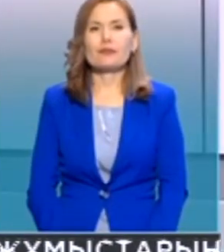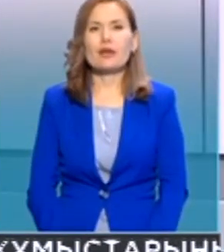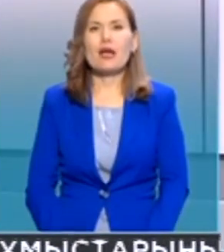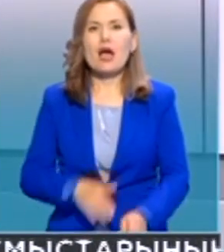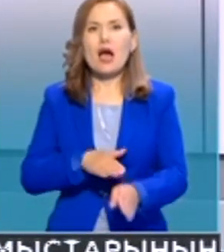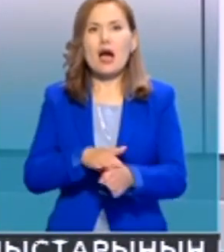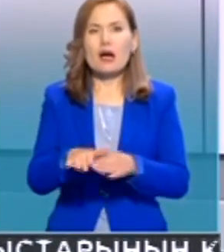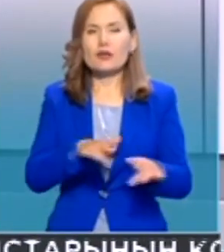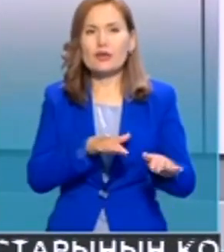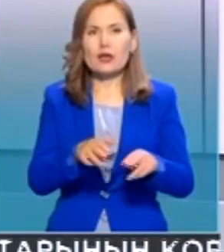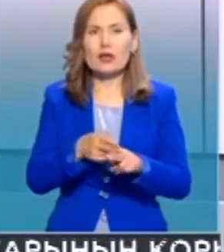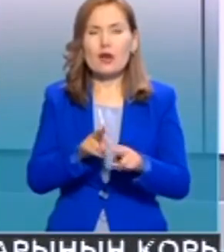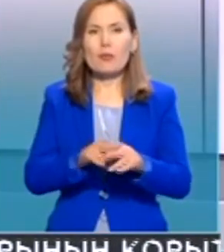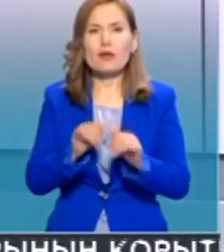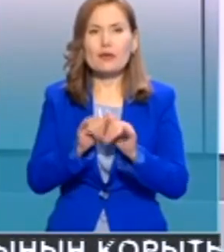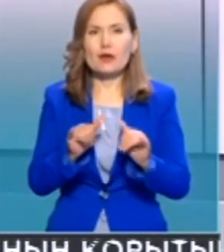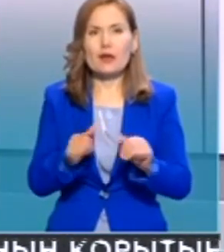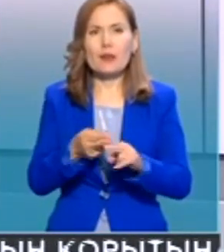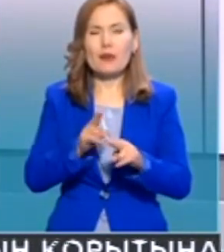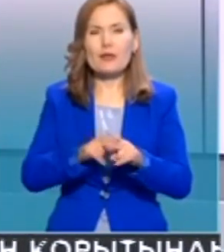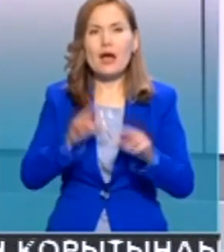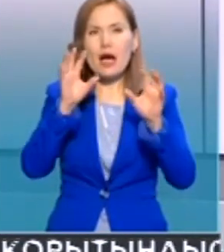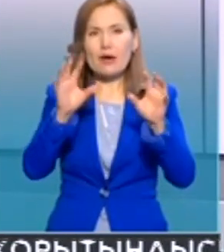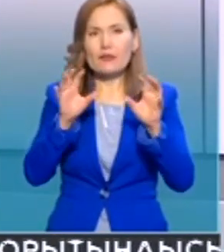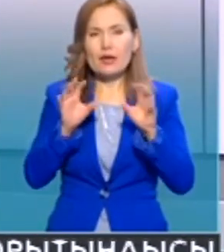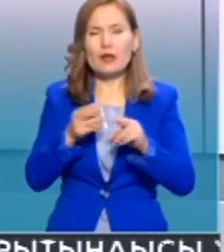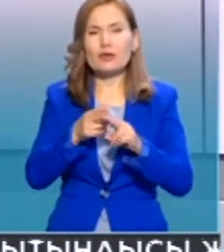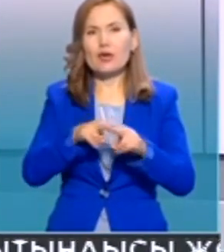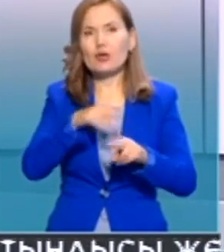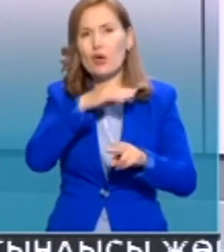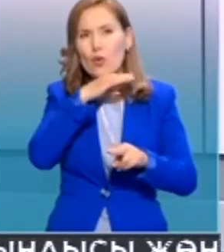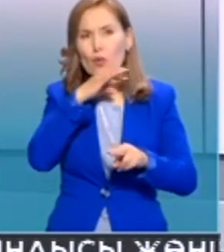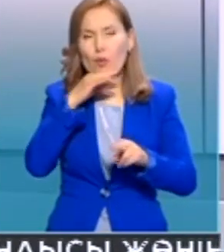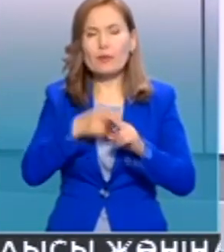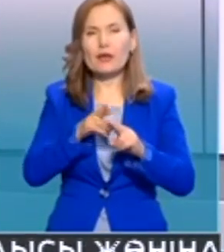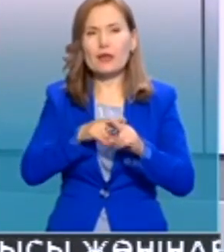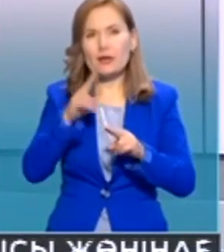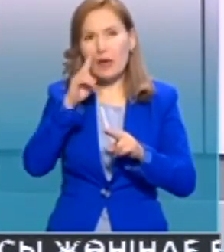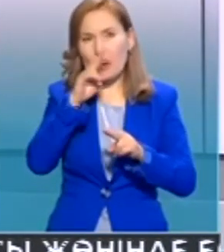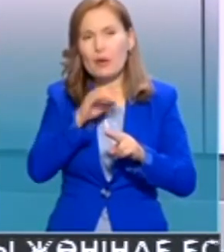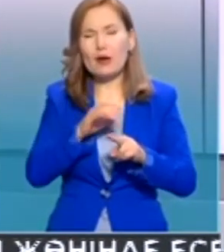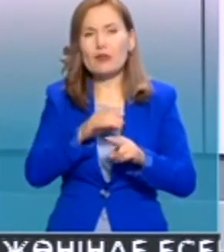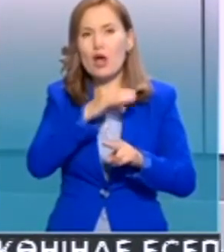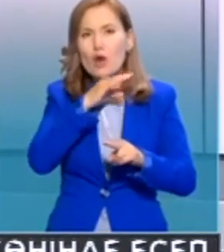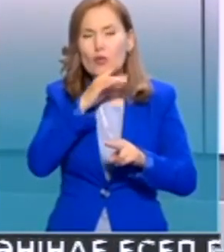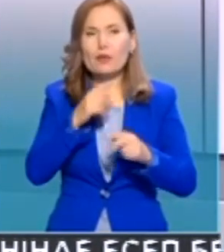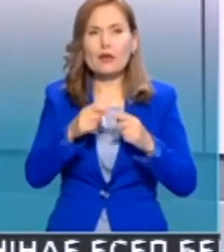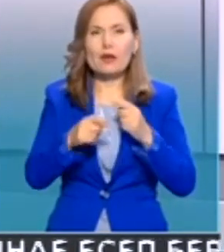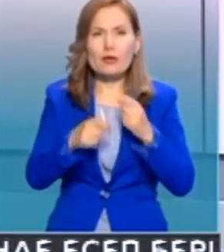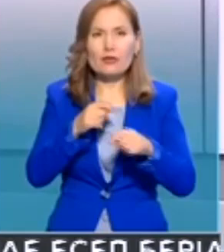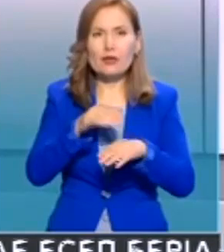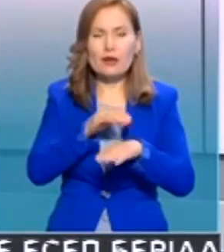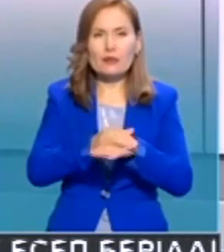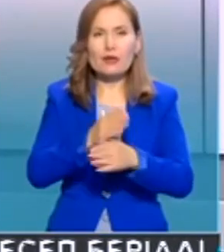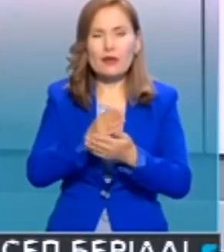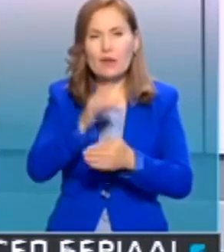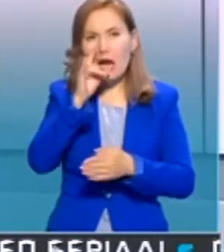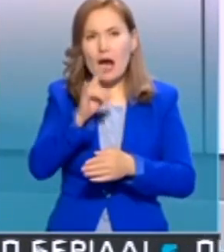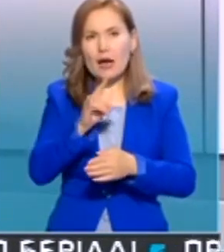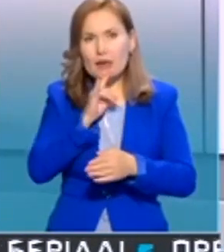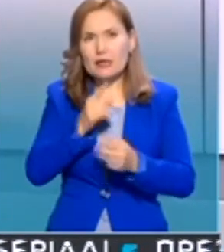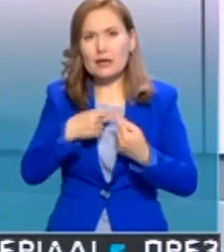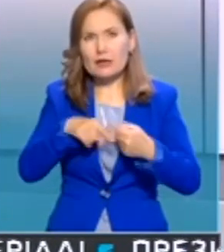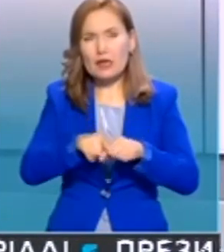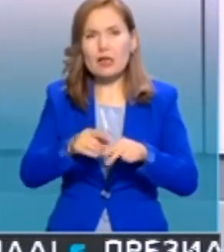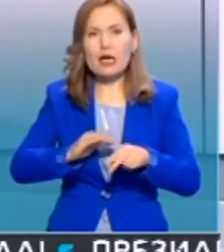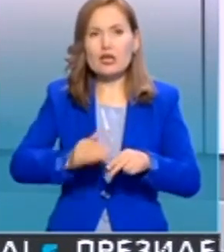Атқарушылық іс жүргізу саласын жетілдіру керек, себебі заңдағы құқықтардың кесірінен әлеуметтік әділетсіздік көбейіп кетті. Еліміздегі парламентаризм институты